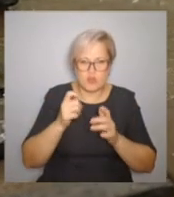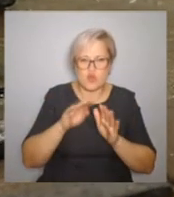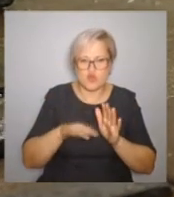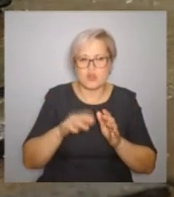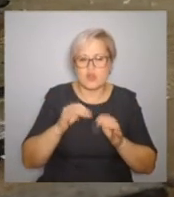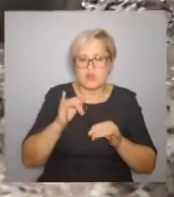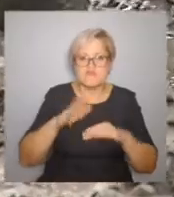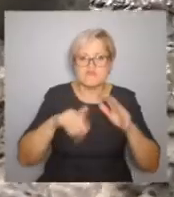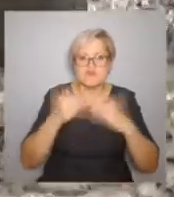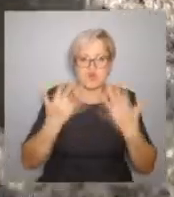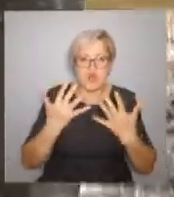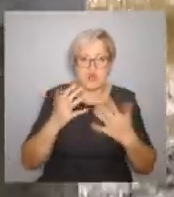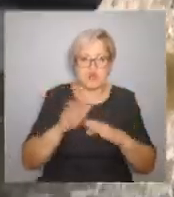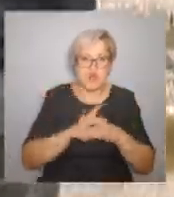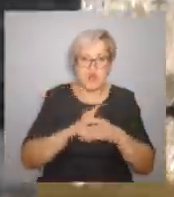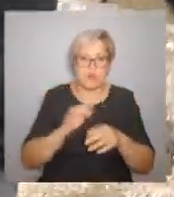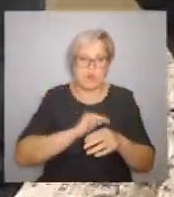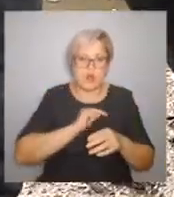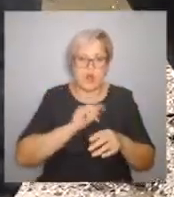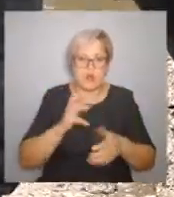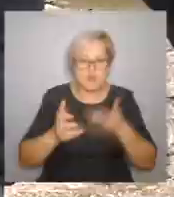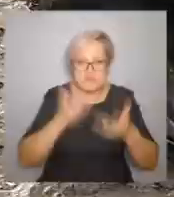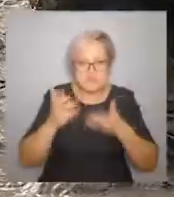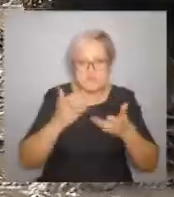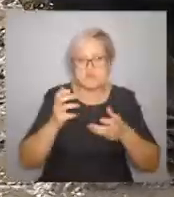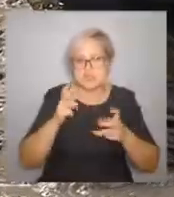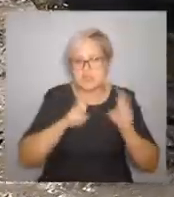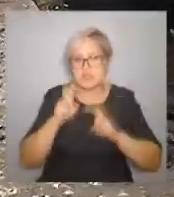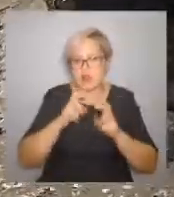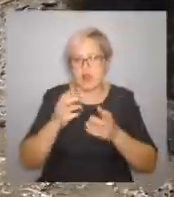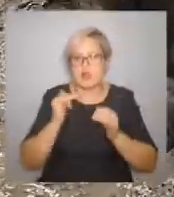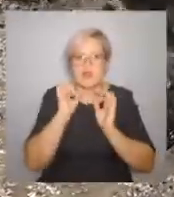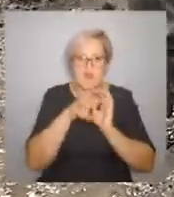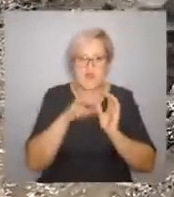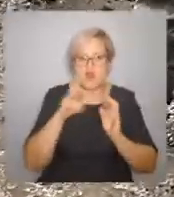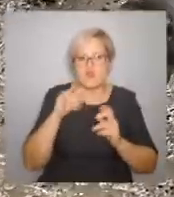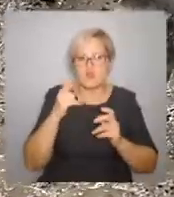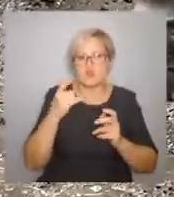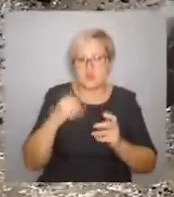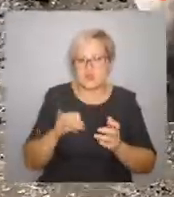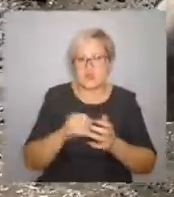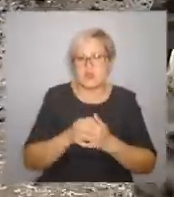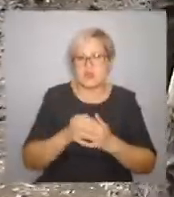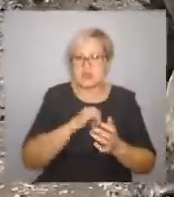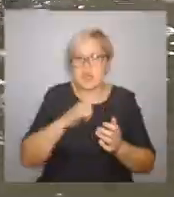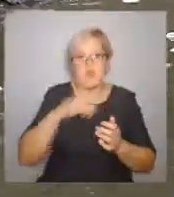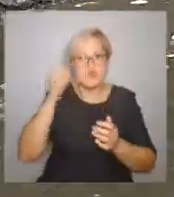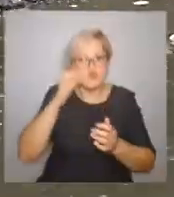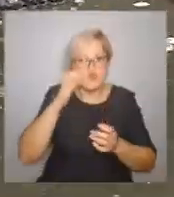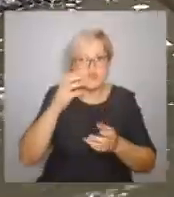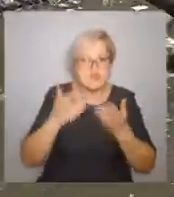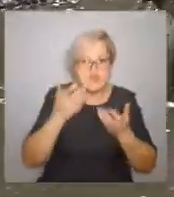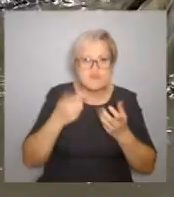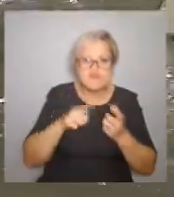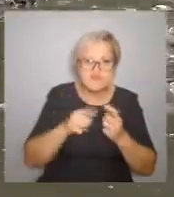можно практически голыми руками или ведрами, что мы и проделали совместно со специалистами Музея природы и человека, а также волонтерами, которые всеми